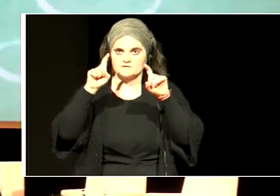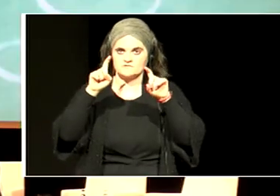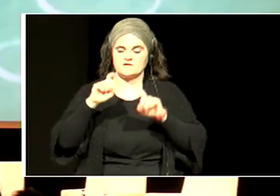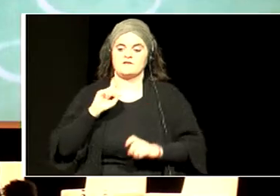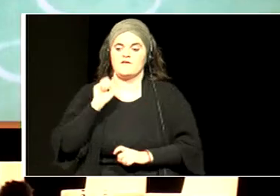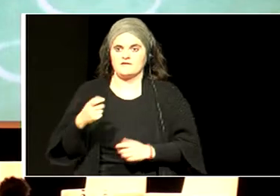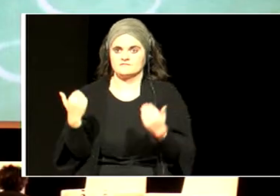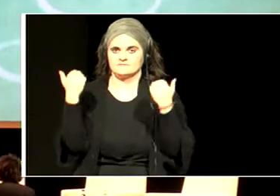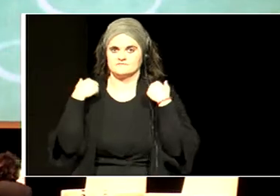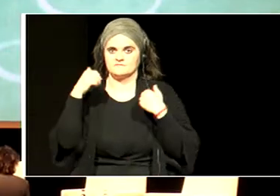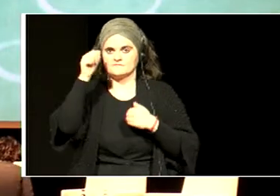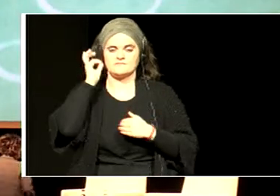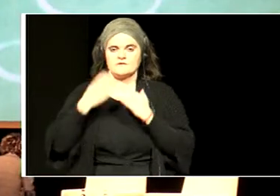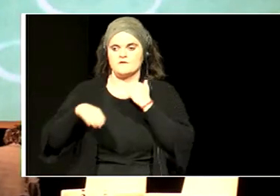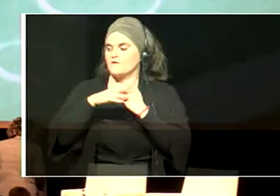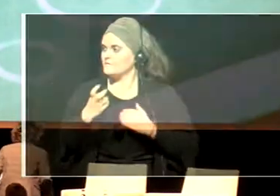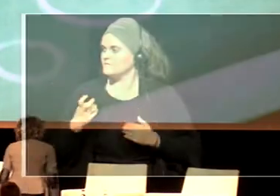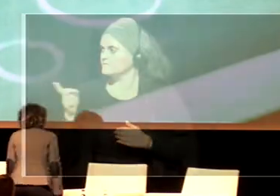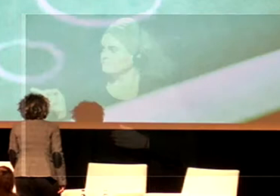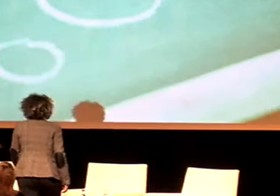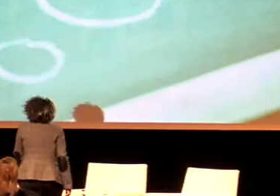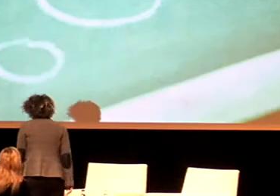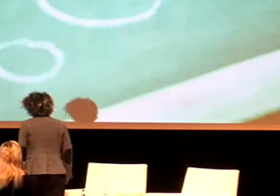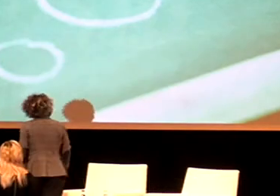datoz. Ongi etorriak.